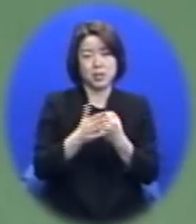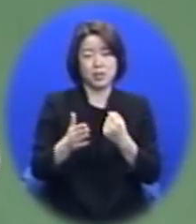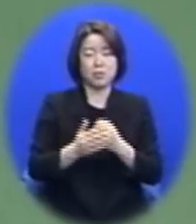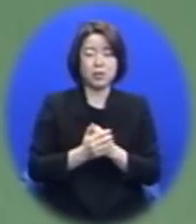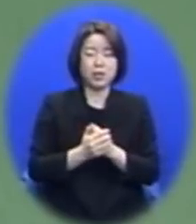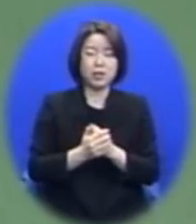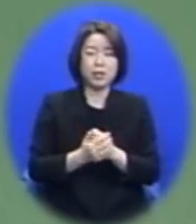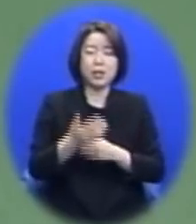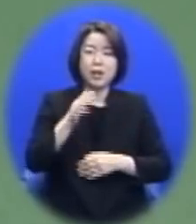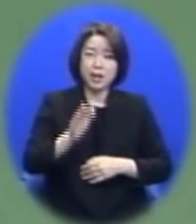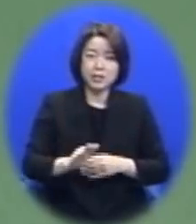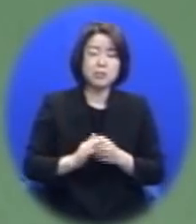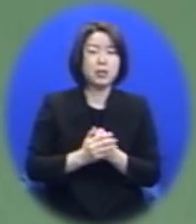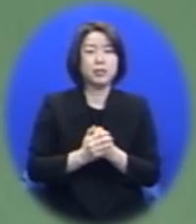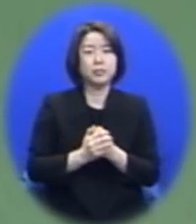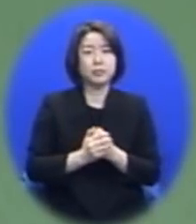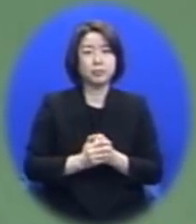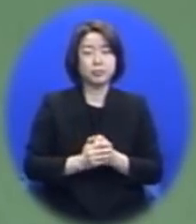그렇지만